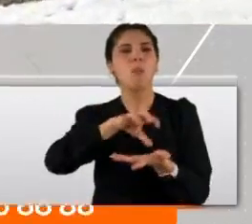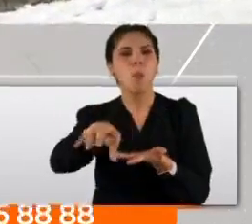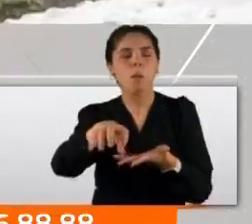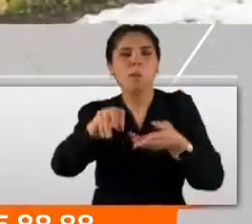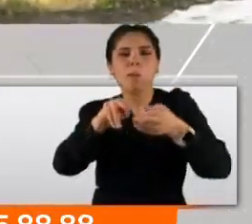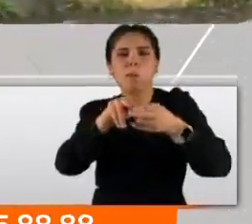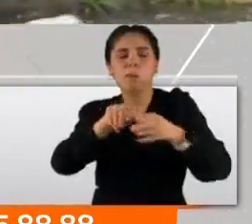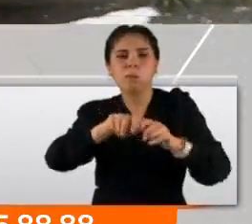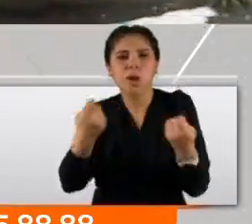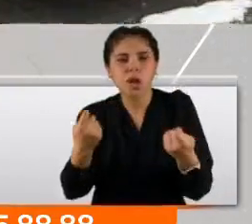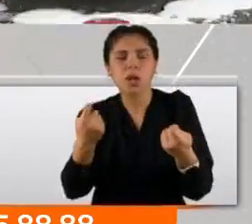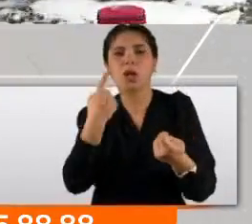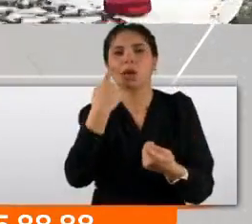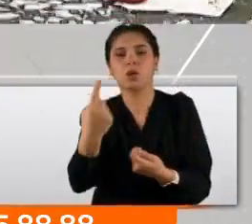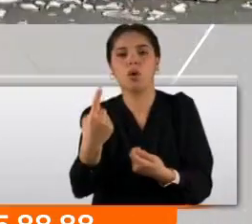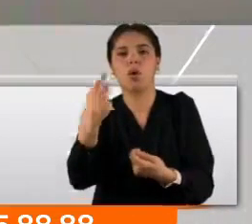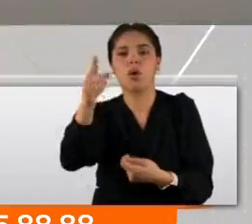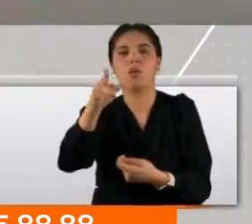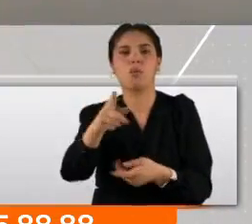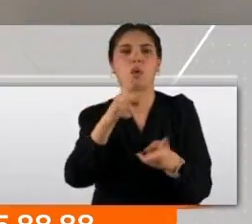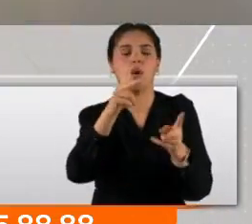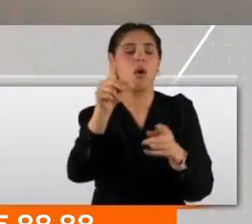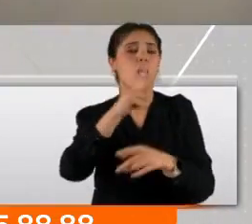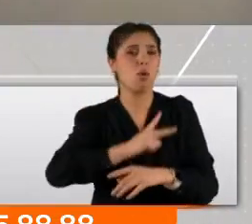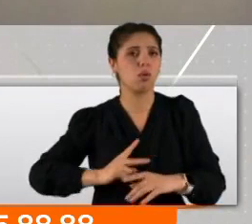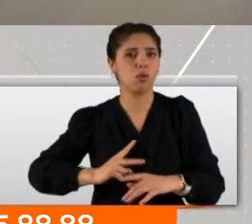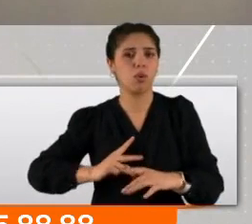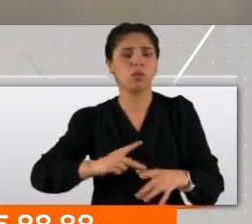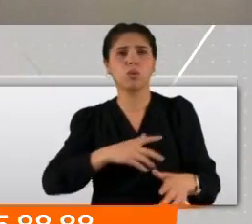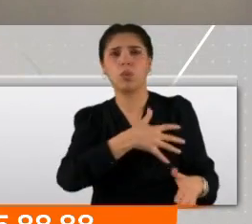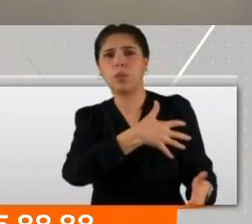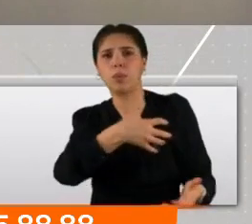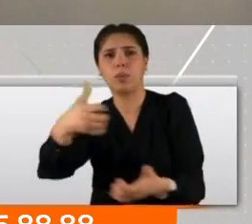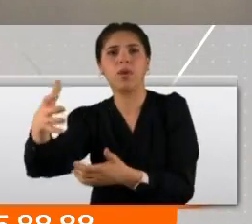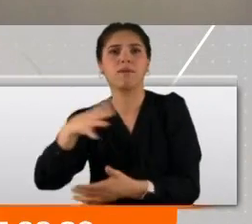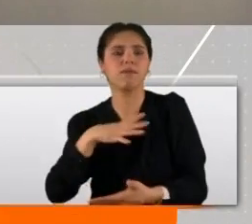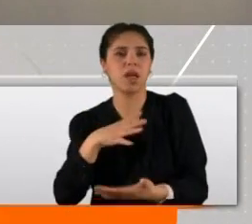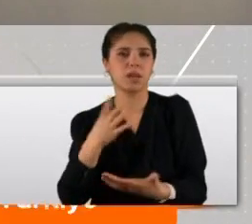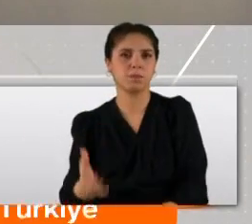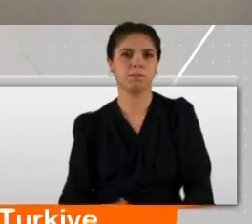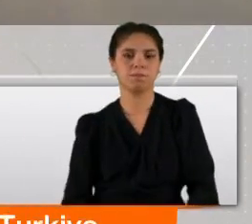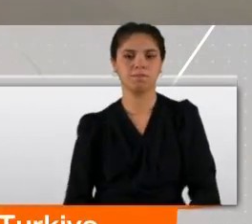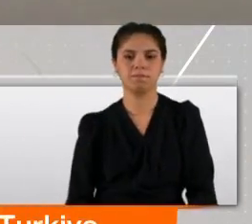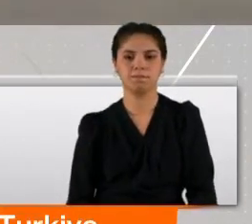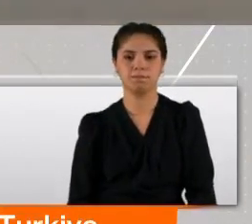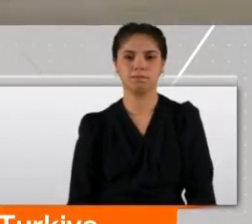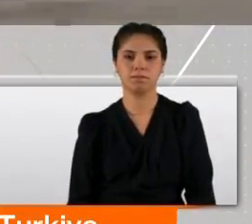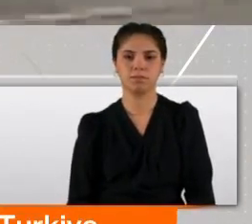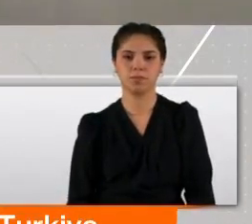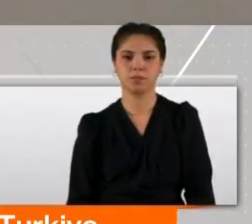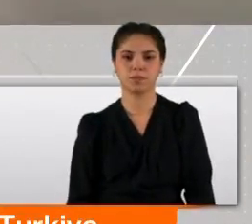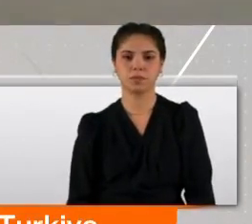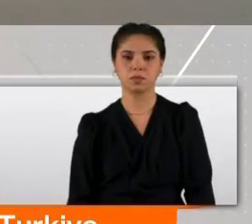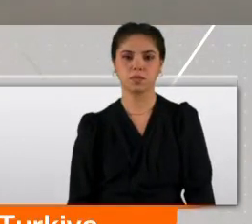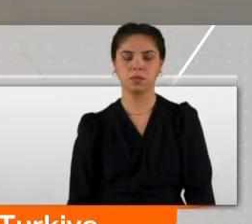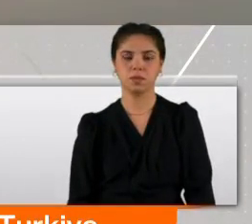metrelerce sürüklendikten sonra ters durabildi. Yeşilde geçiyordum. Arabamın da yarıdan fazlası geçmişti zaten. Geçişimi